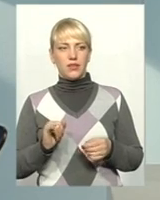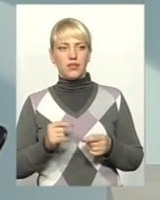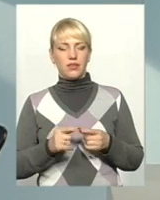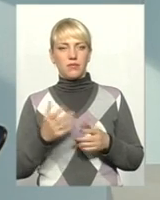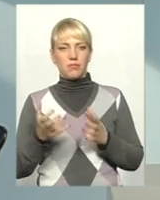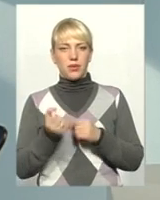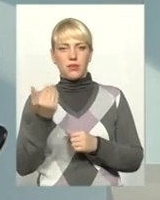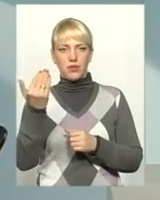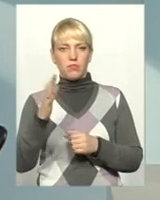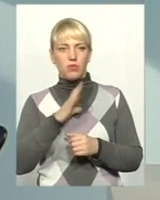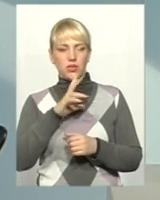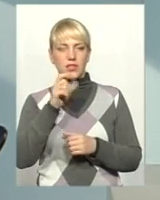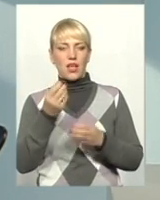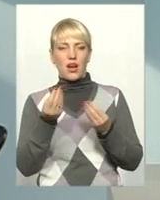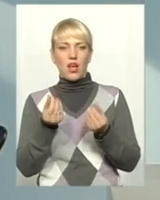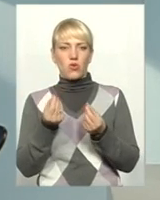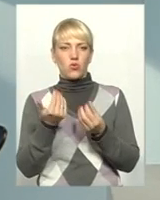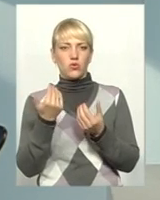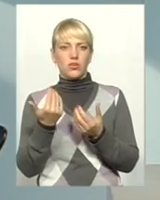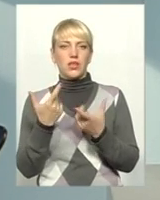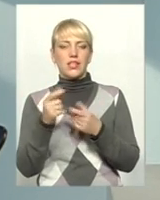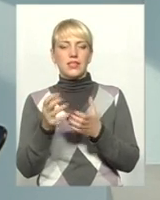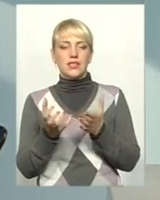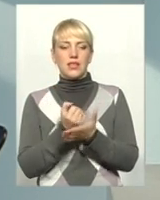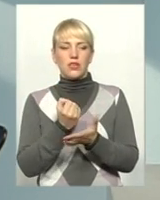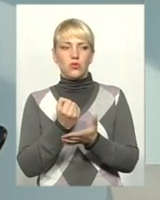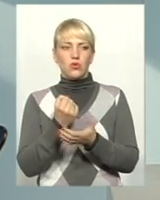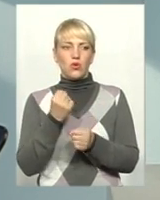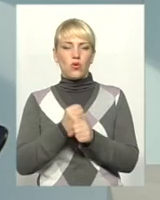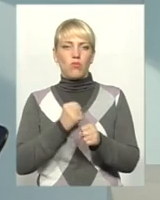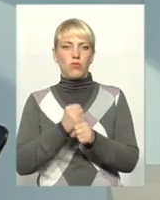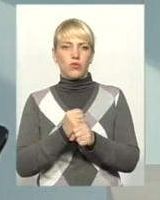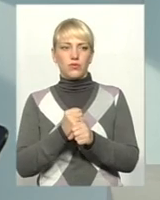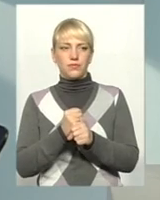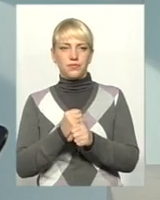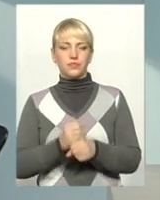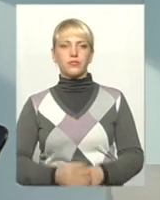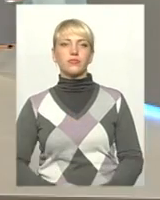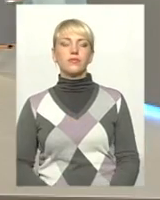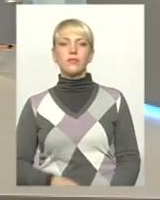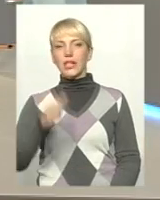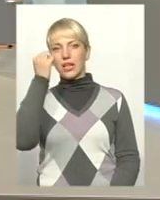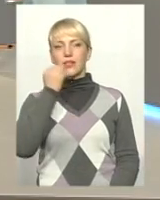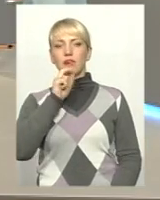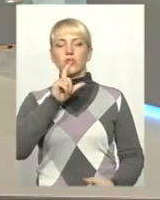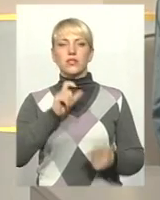їх була виключно за рахунок того, де вони знайдуть роботу. Дякую за